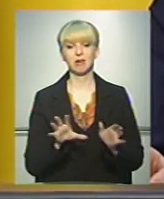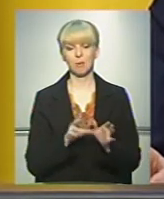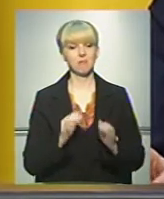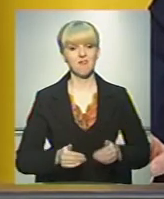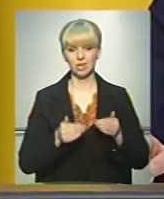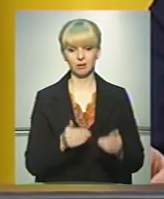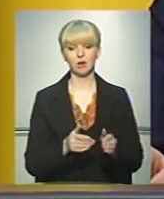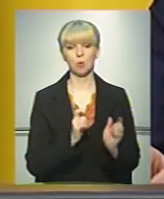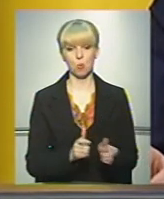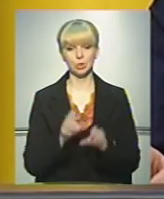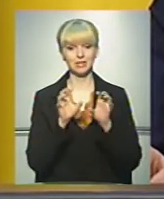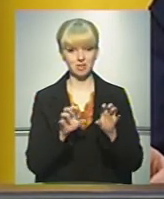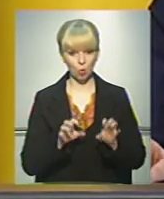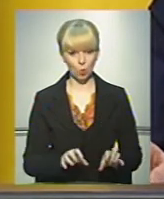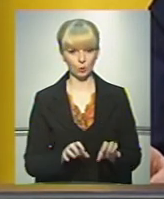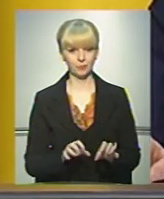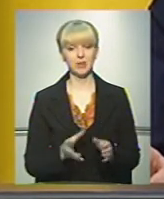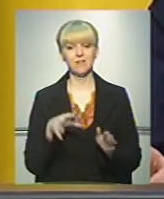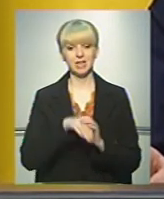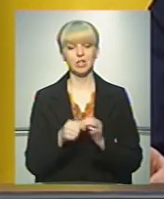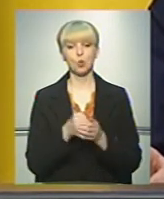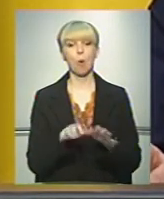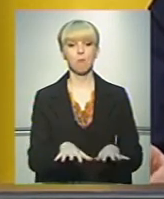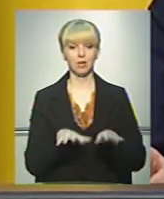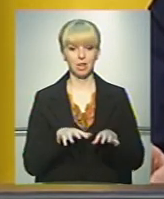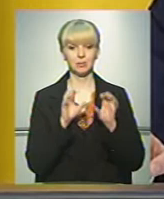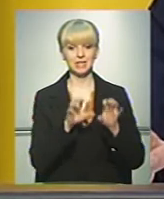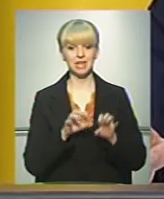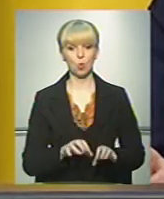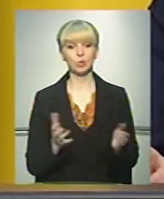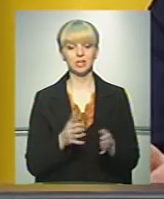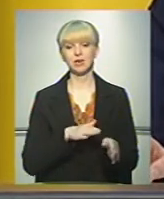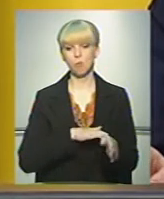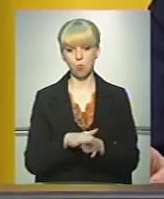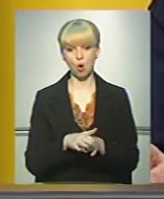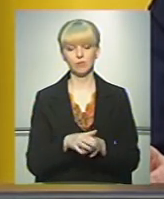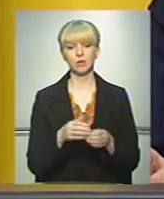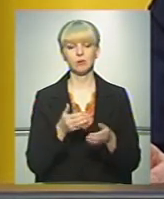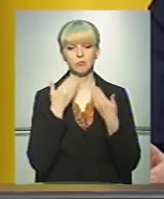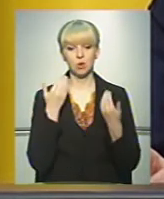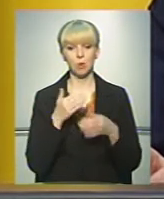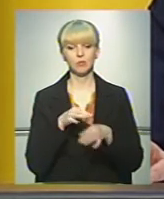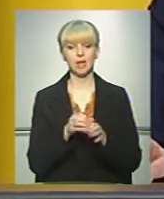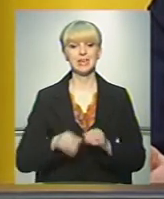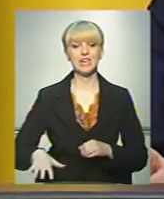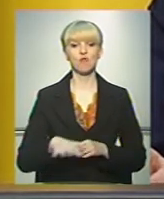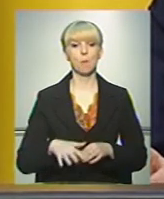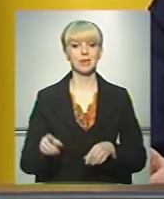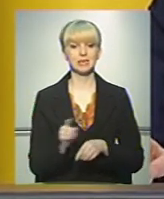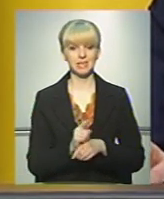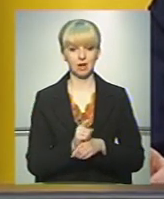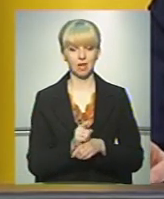невідкладно погодити закон і внести до парламенту закон, який повністю спрощує і приводить до європейських